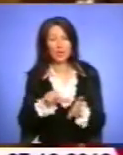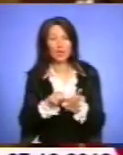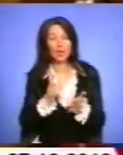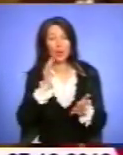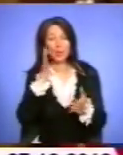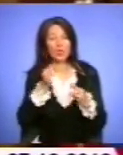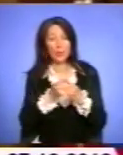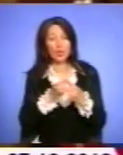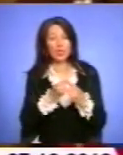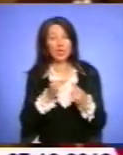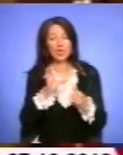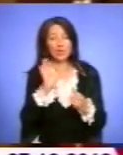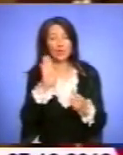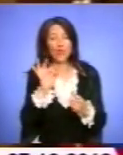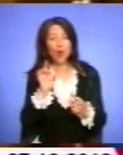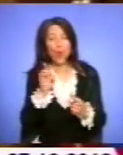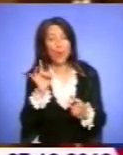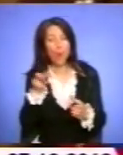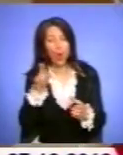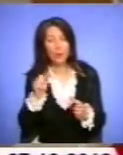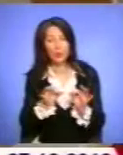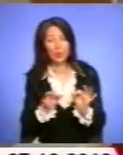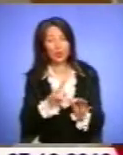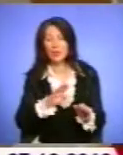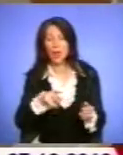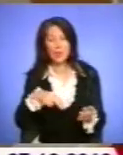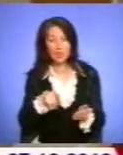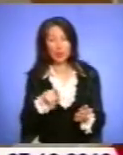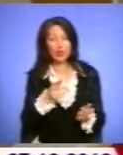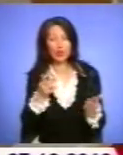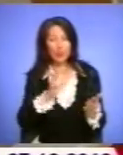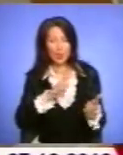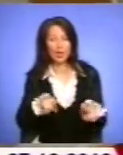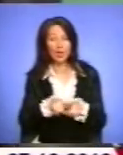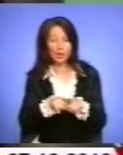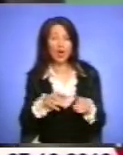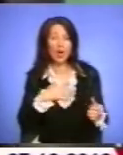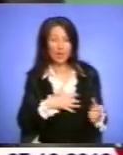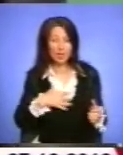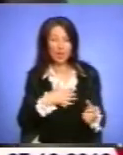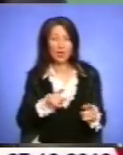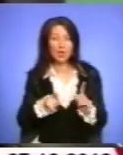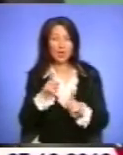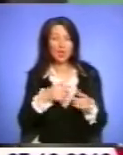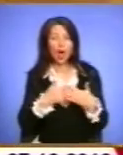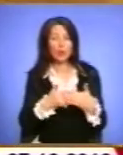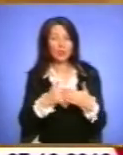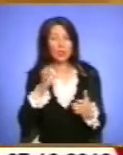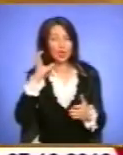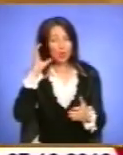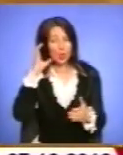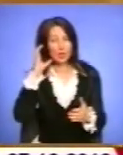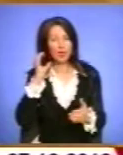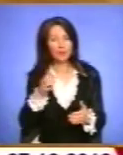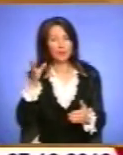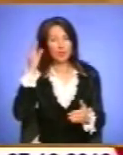«Всеукраїнське об'єднання «Свобода» виправдовуються, що не прийшли через те, що були на таких же важливих, як сесія, громадських слуханнях. Зважаючи на